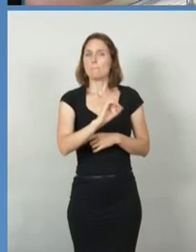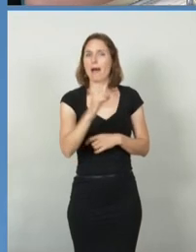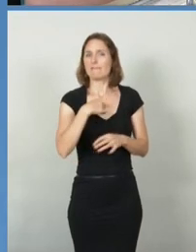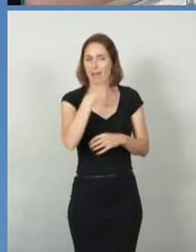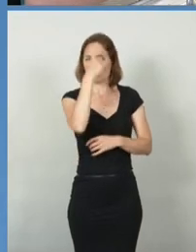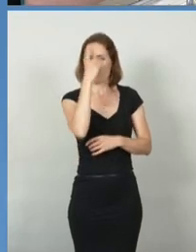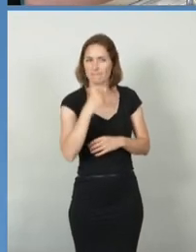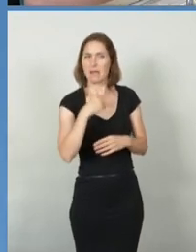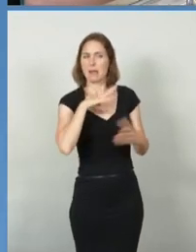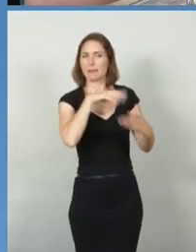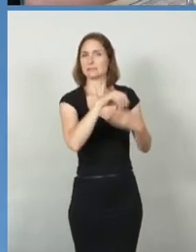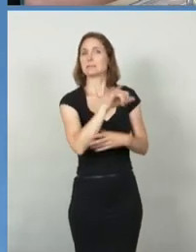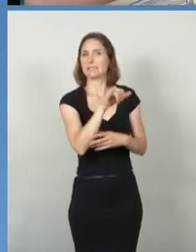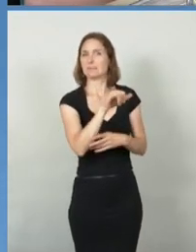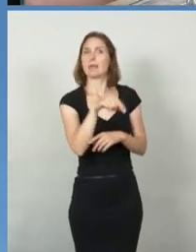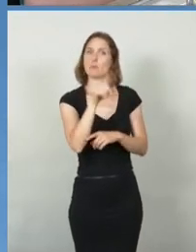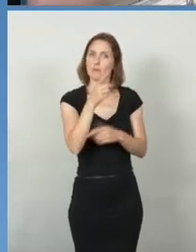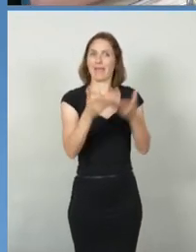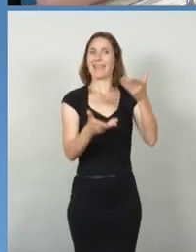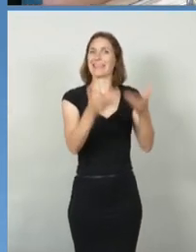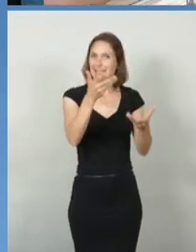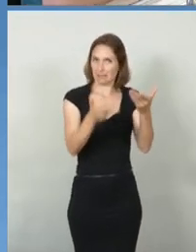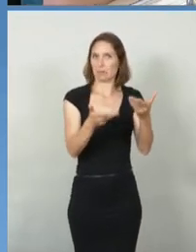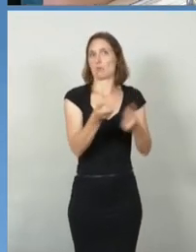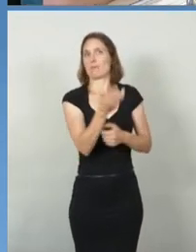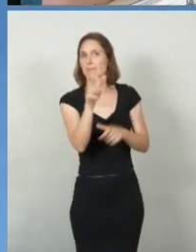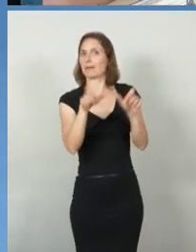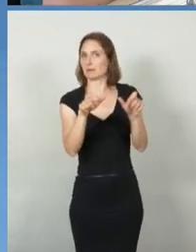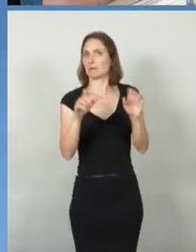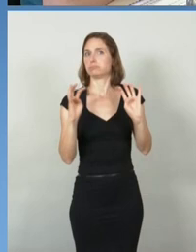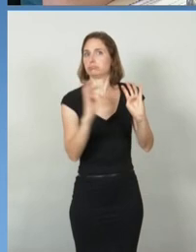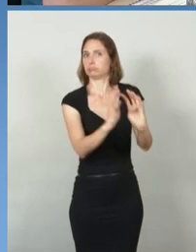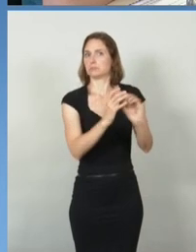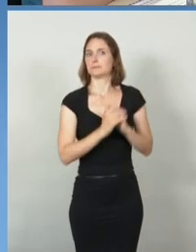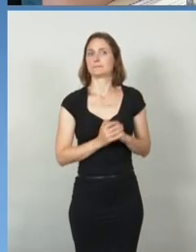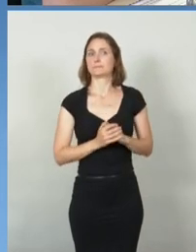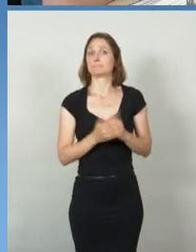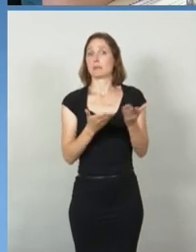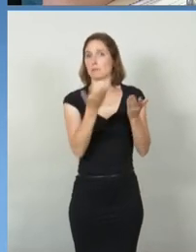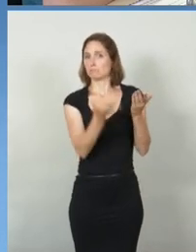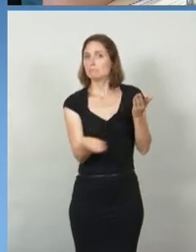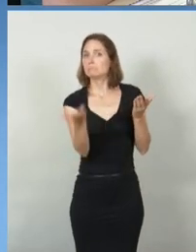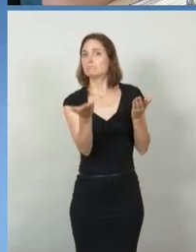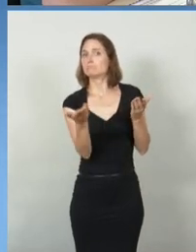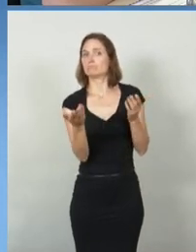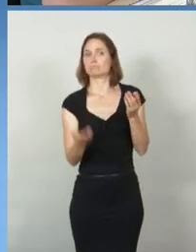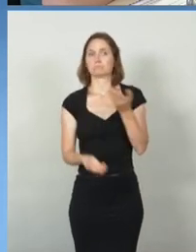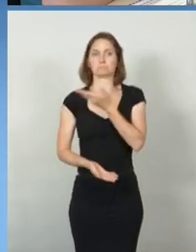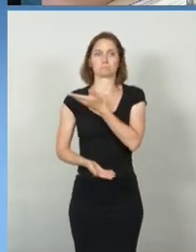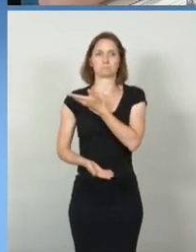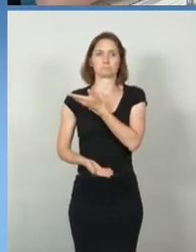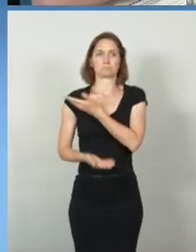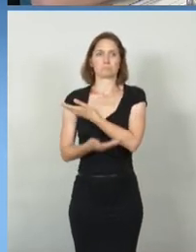personnes qui en sont membres mais dans la répartition en nombre de ces personnes puisqu'il s'agit désormais vous le voyez affiché d'avoir une